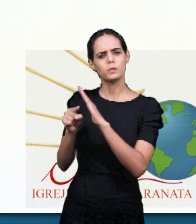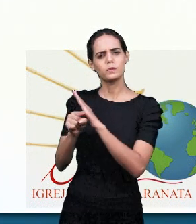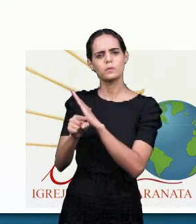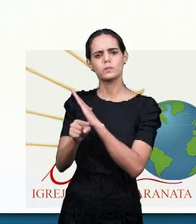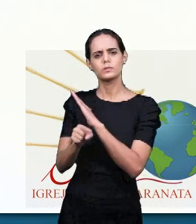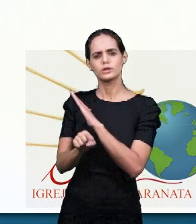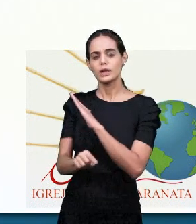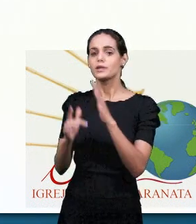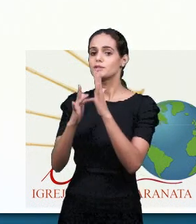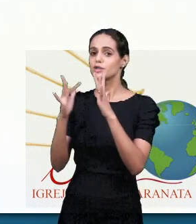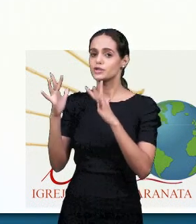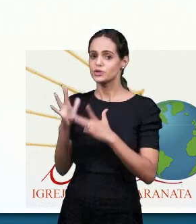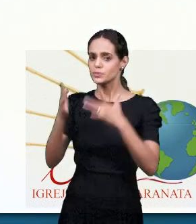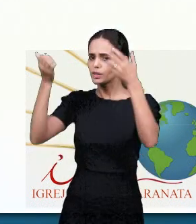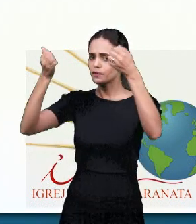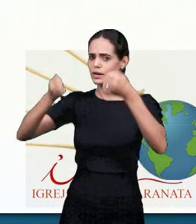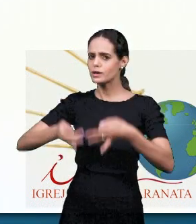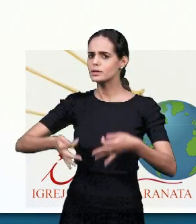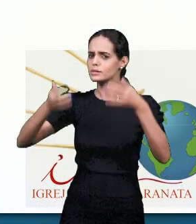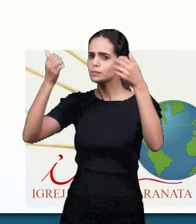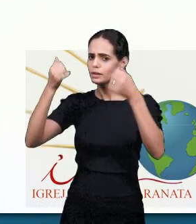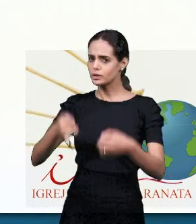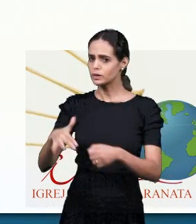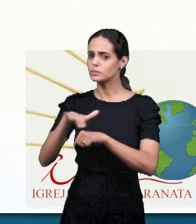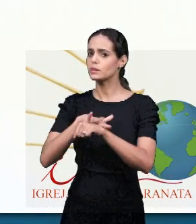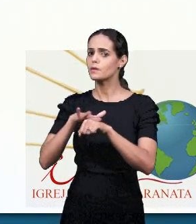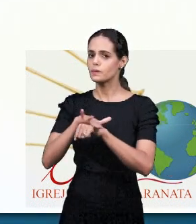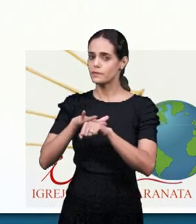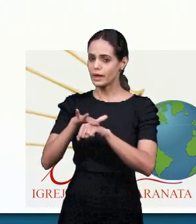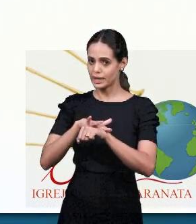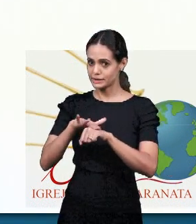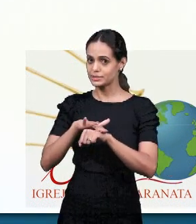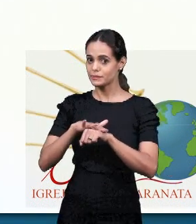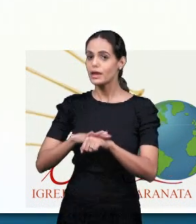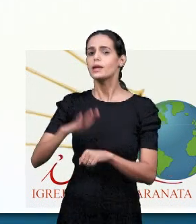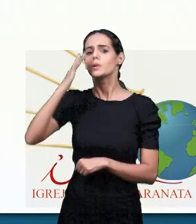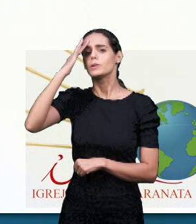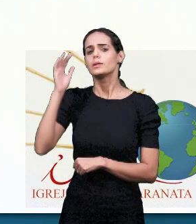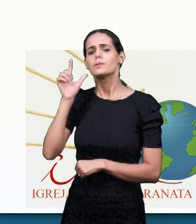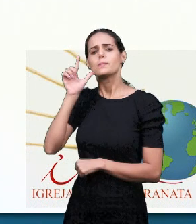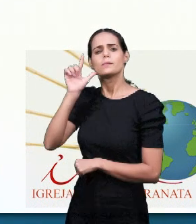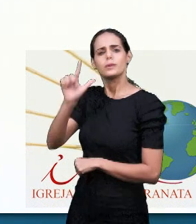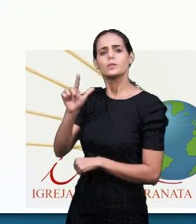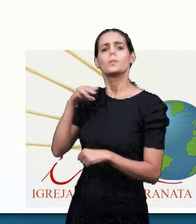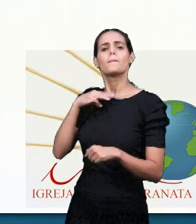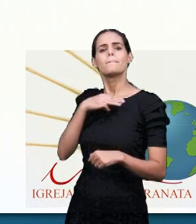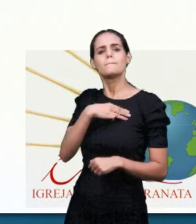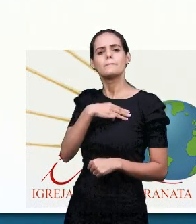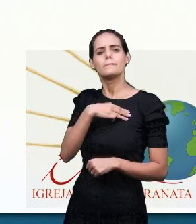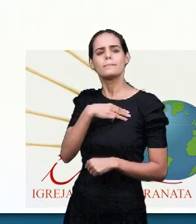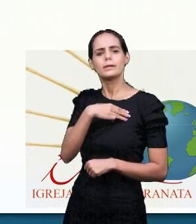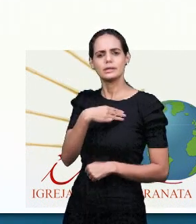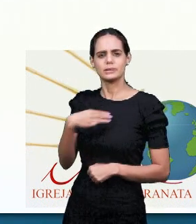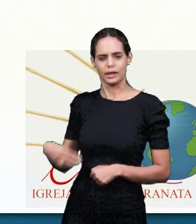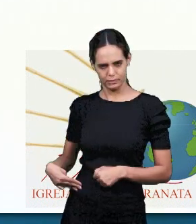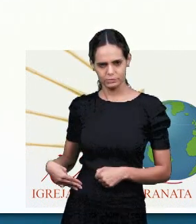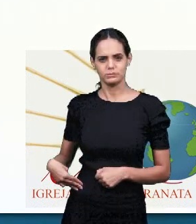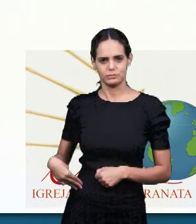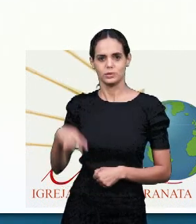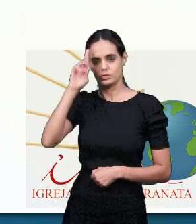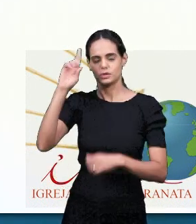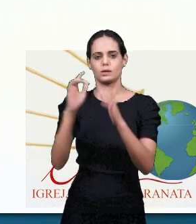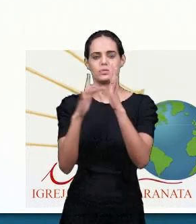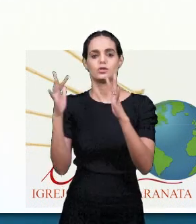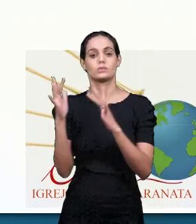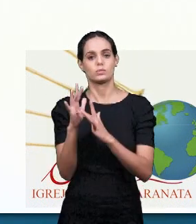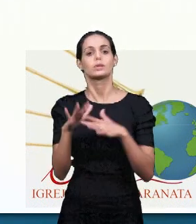do que Jesus falava profondeur de ce que e Jésus o parlait alcance do et la seu portée ministério, de son do ministère, Senhor le ministère du Jesus? Seigneur Então, Jésus. essas perguntas, Donc,